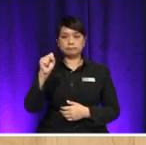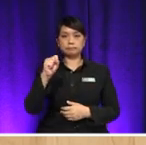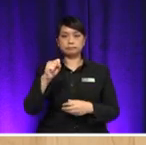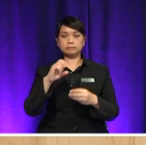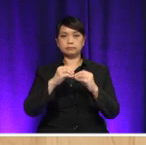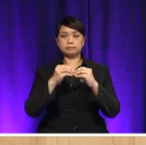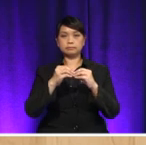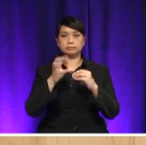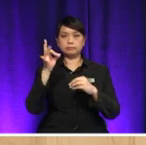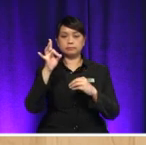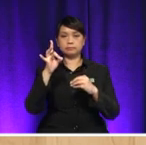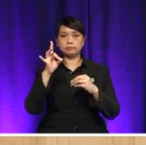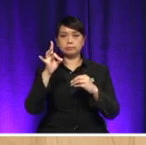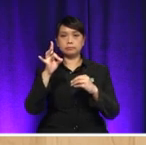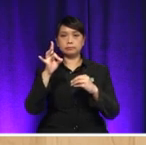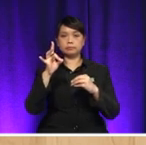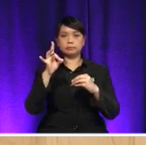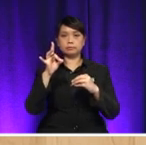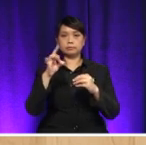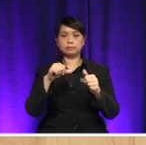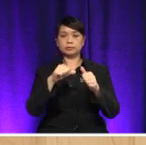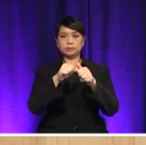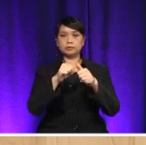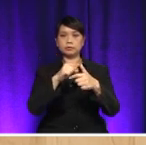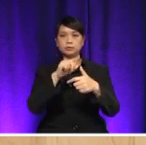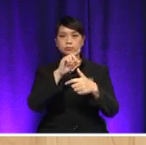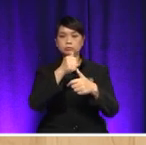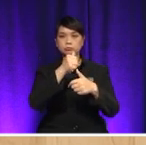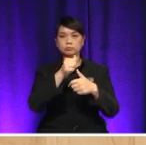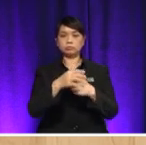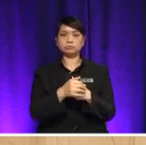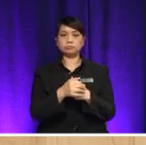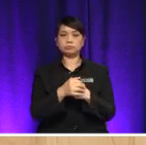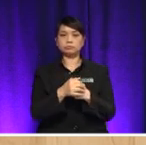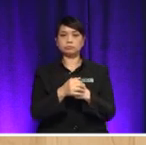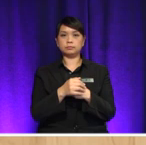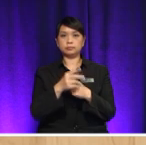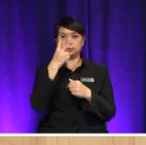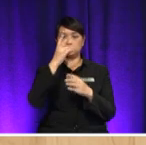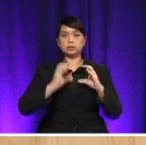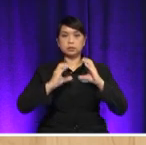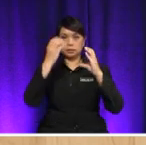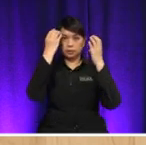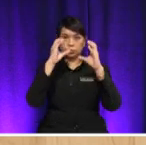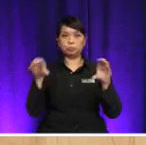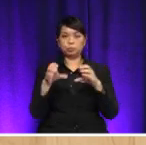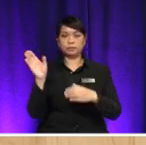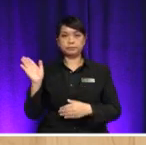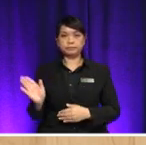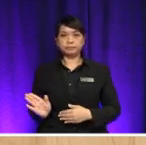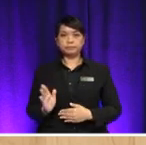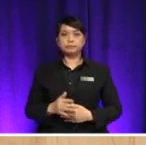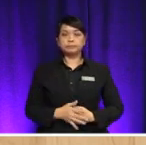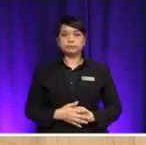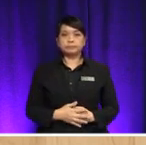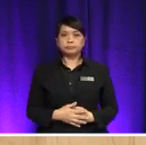berasaskan 2010 bersamaan dengan harga pada tahun 2018 bagi dengan harga 2010 darat dengan 100 kita